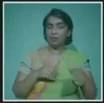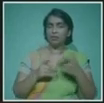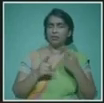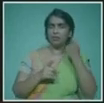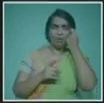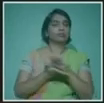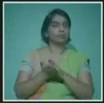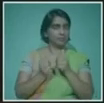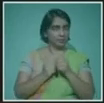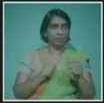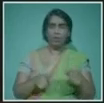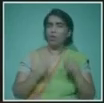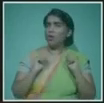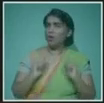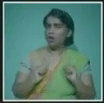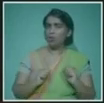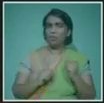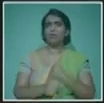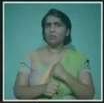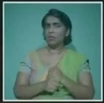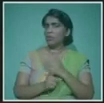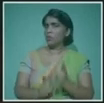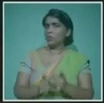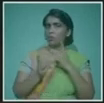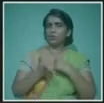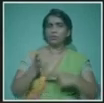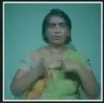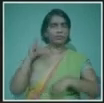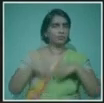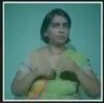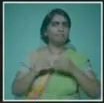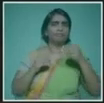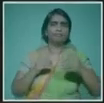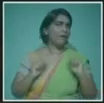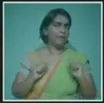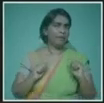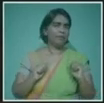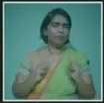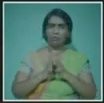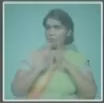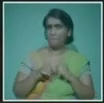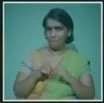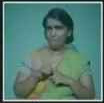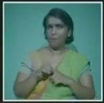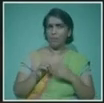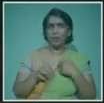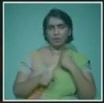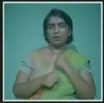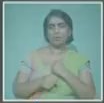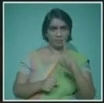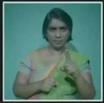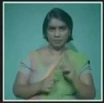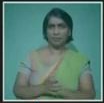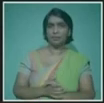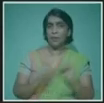විකෘතිය ප්‍රකෘති කරන්නේ. කොහොමද වර්මක් නැති ආණ්ඩුවක් මැතිවරණ කල් දැමීම සඳහා කටයුතු කරන්න කියන එක මම බරපතල ප්‍රශ්නයක්. මම රජයෙන් ඉල්ලීමක්